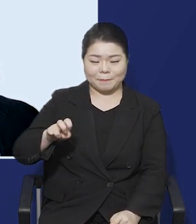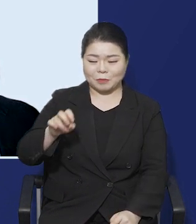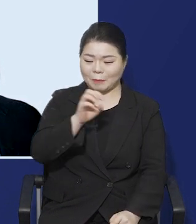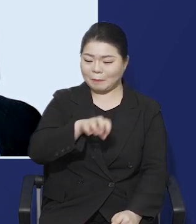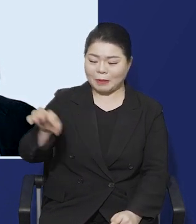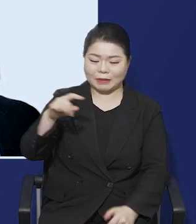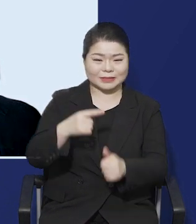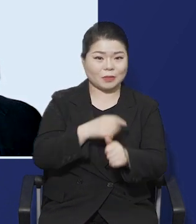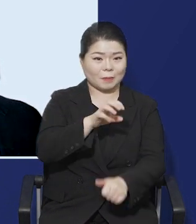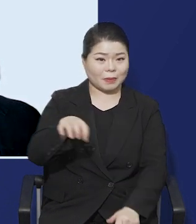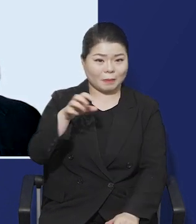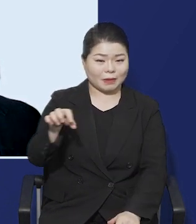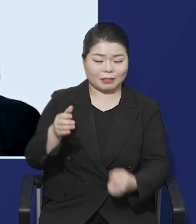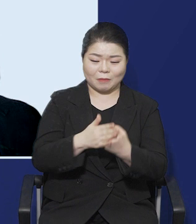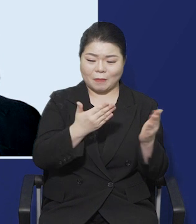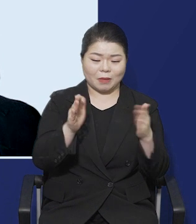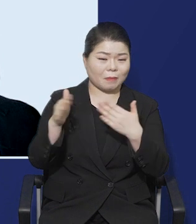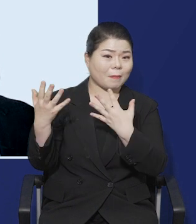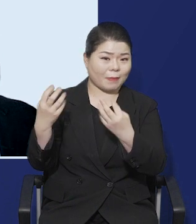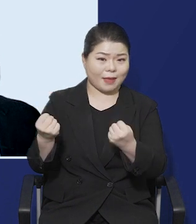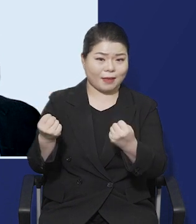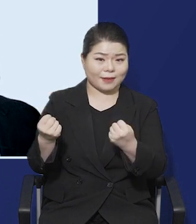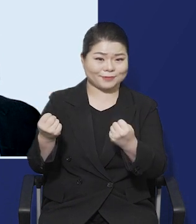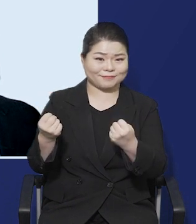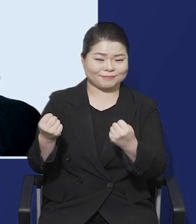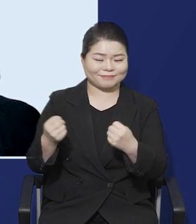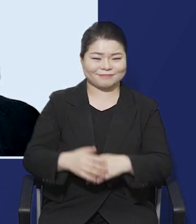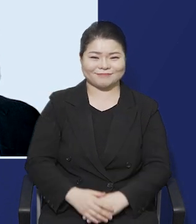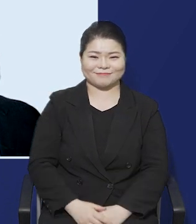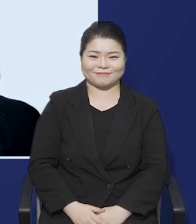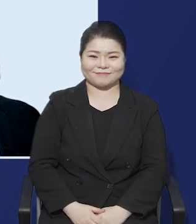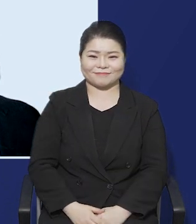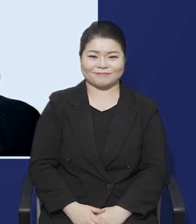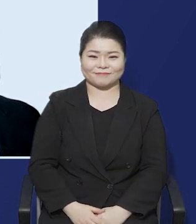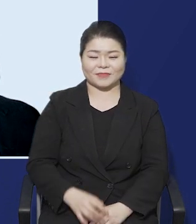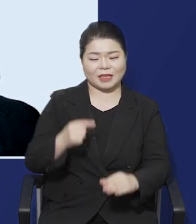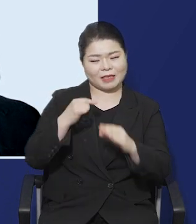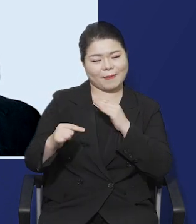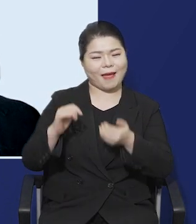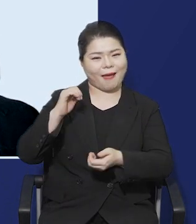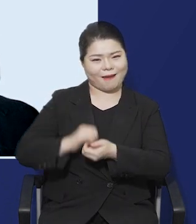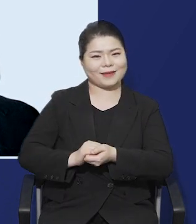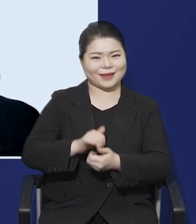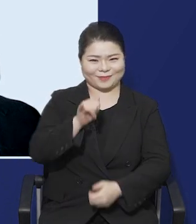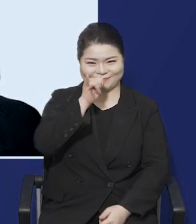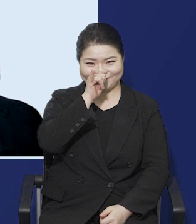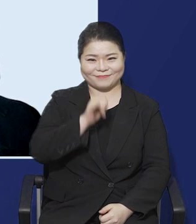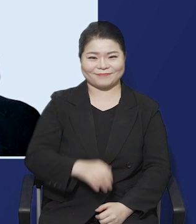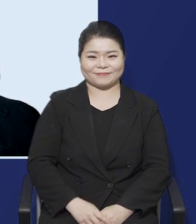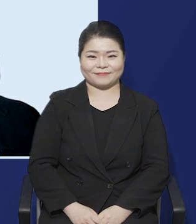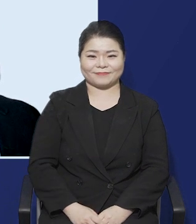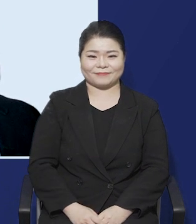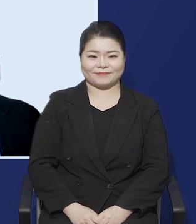아무래도 패싱되는 케이스가 많기 때문에 아무래도 이메일 마케팅의 한계성이 있다고 볼 수가